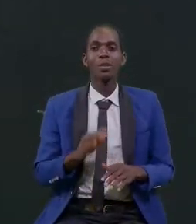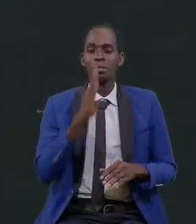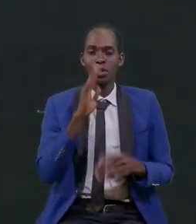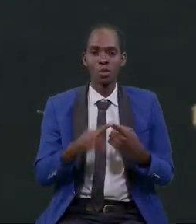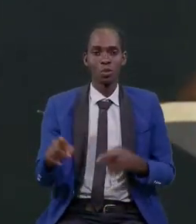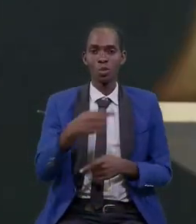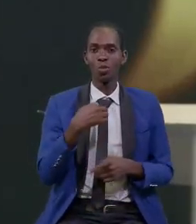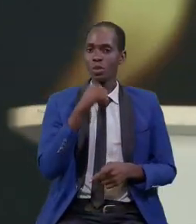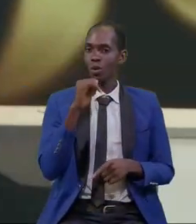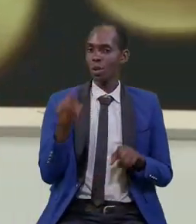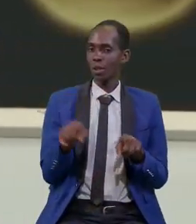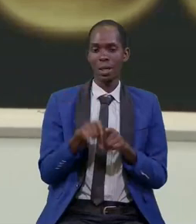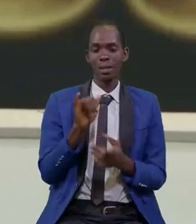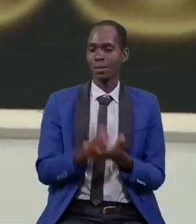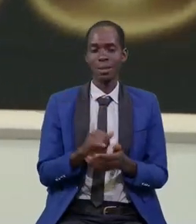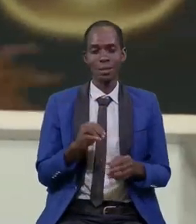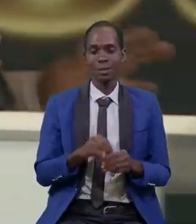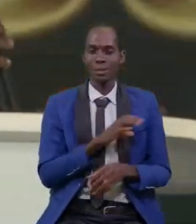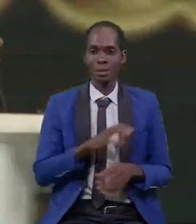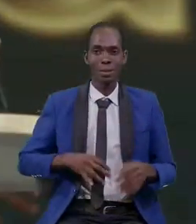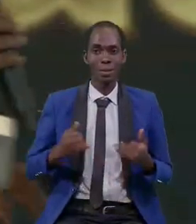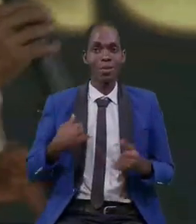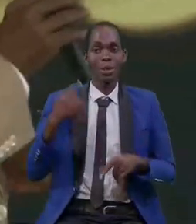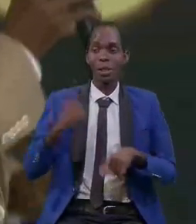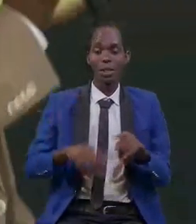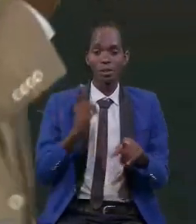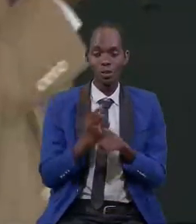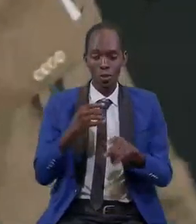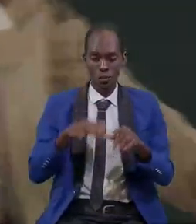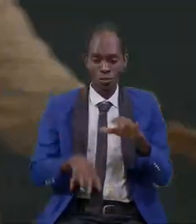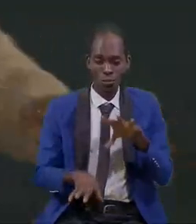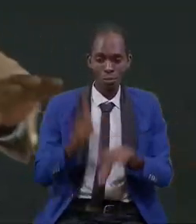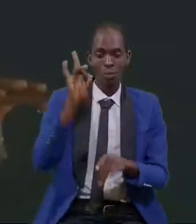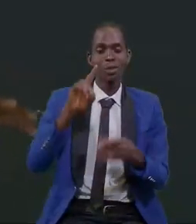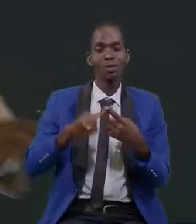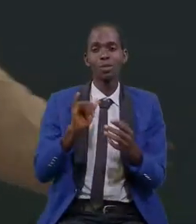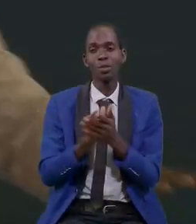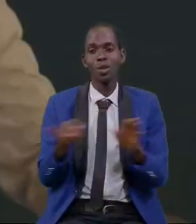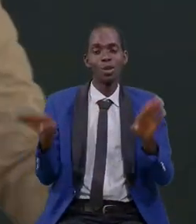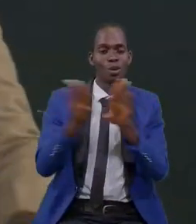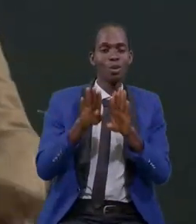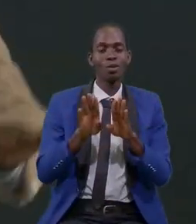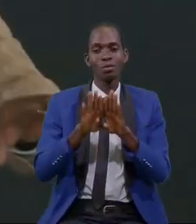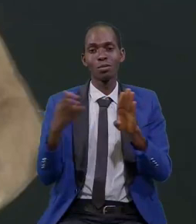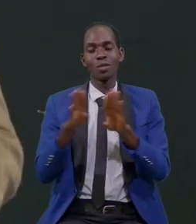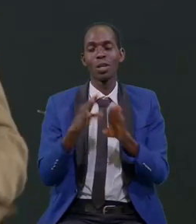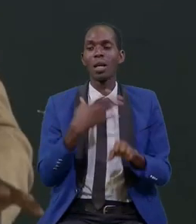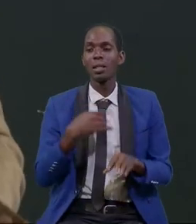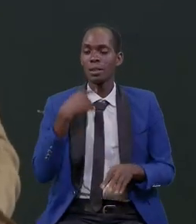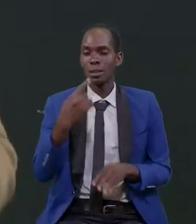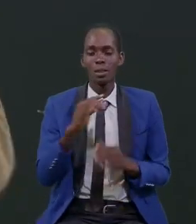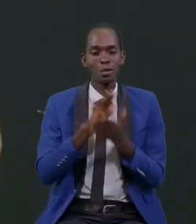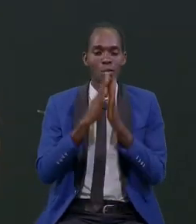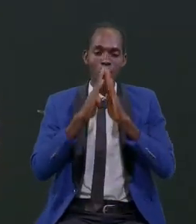on n'est pas encore comme lui. On ne peut pas entrer dans ces portes, entrer maintenant. Et vous savez qu'il a dit à